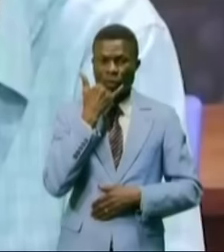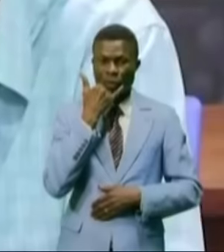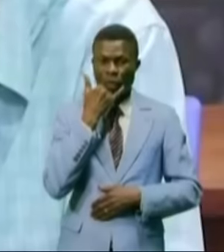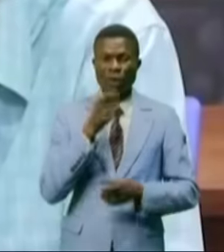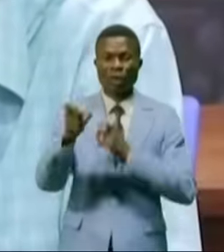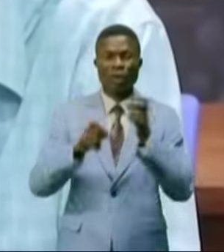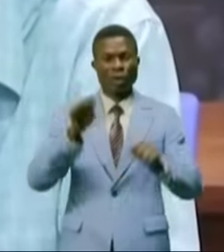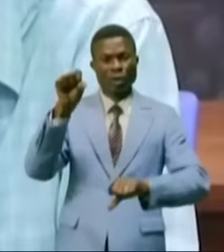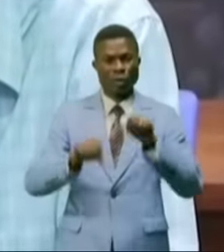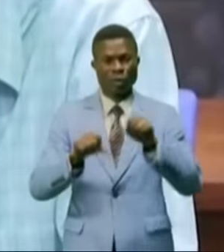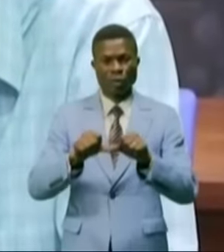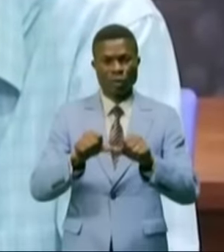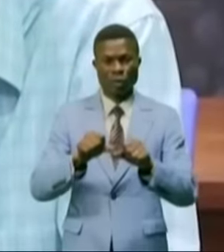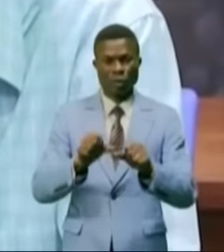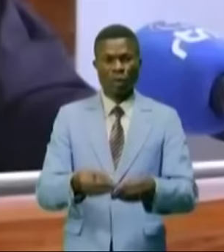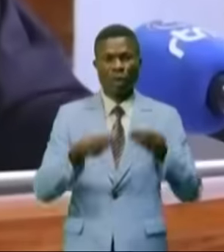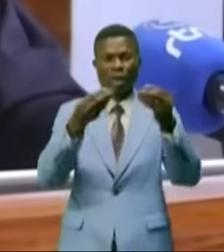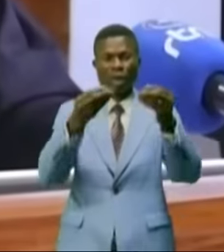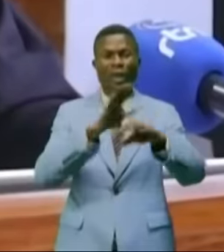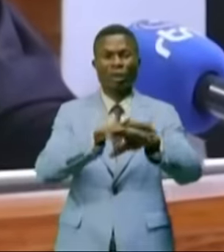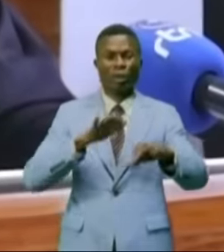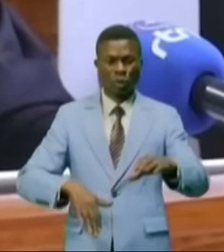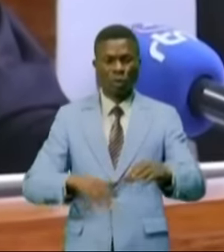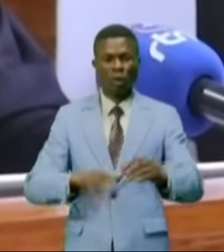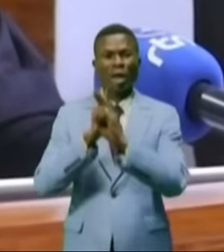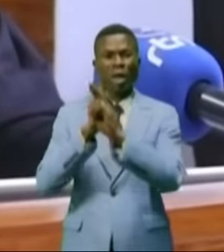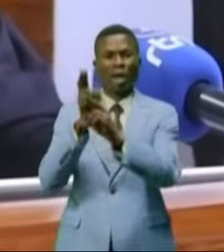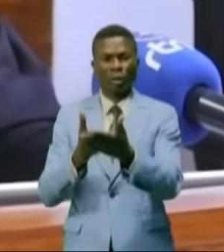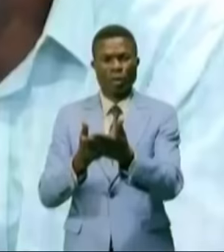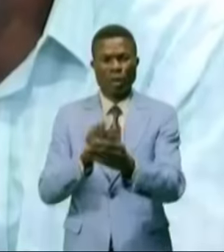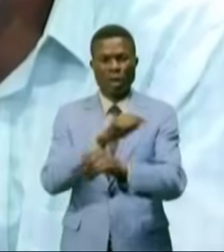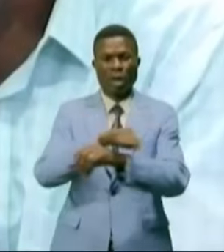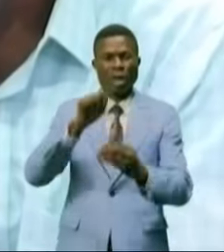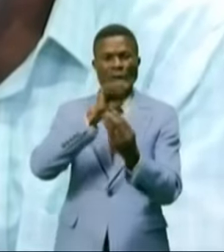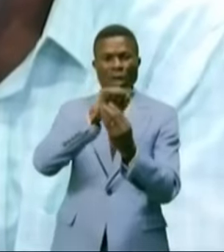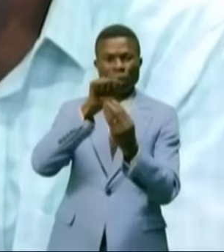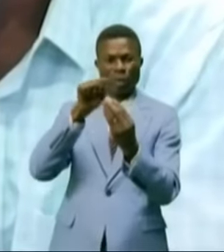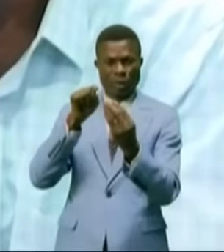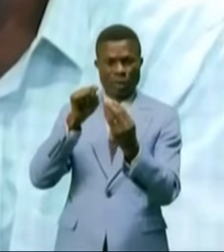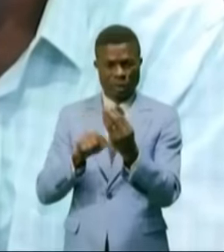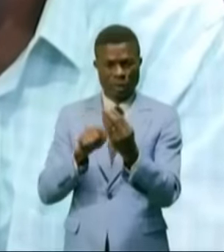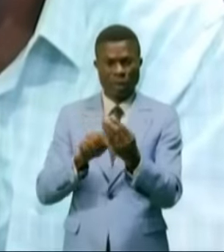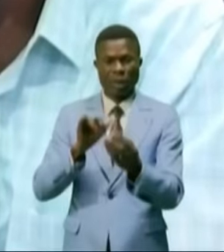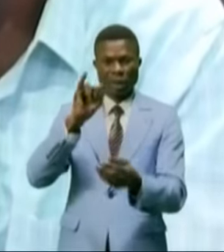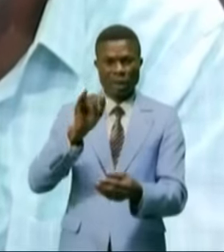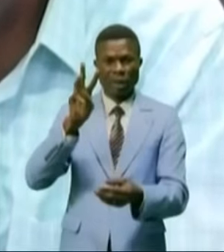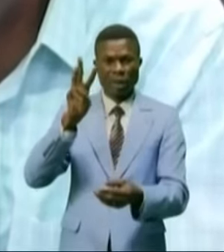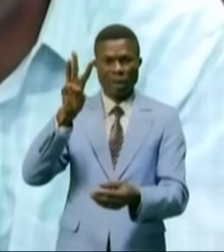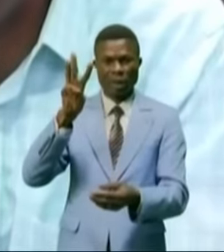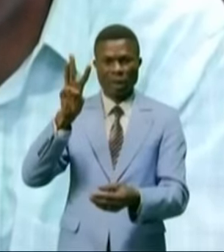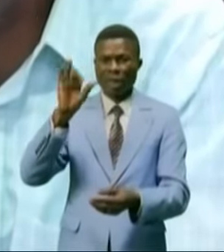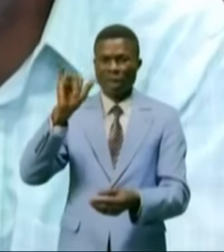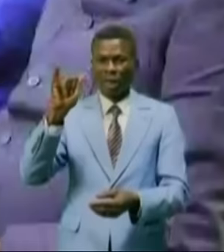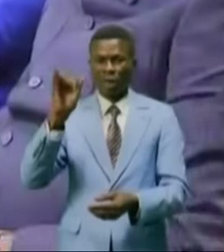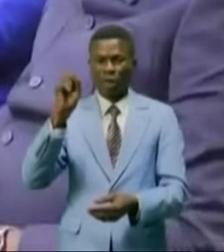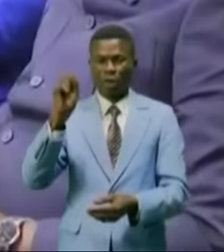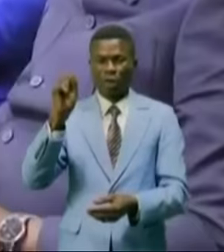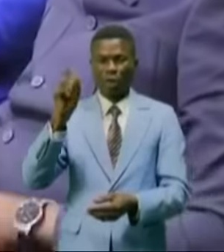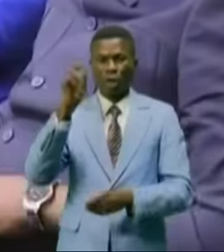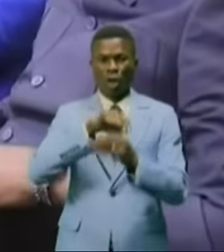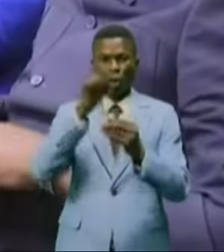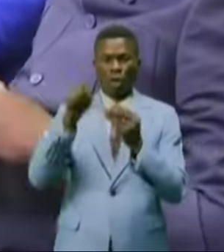gestion pour avoir déposé tardivement ses comptes à la Cour des comptes, Liombo Bosengué, le comptable public, s'est